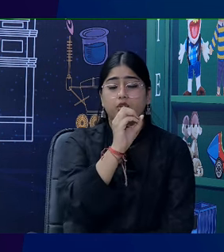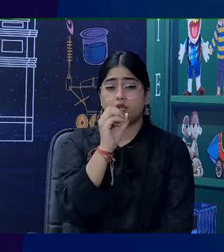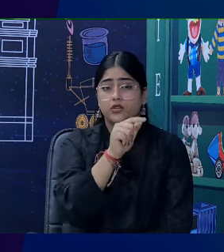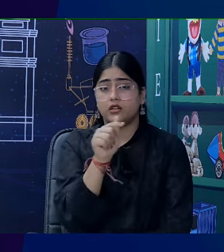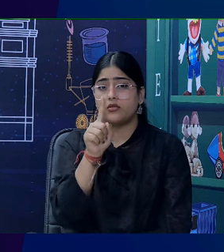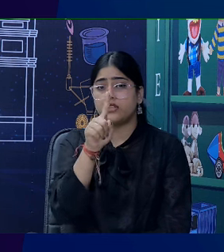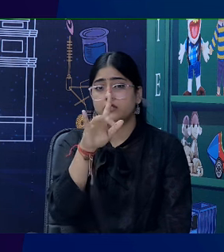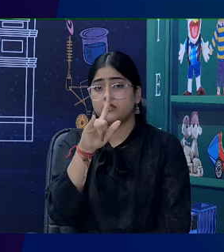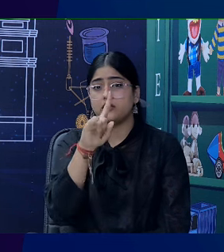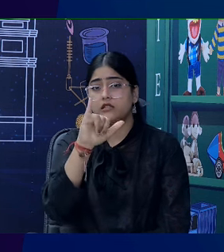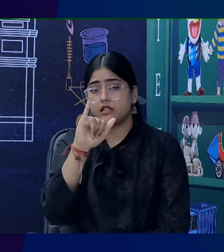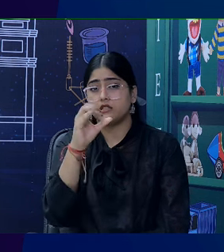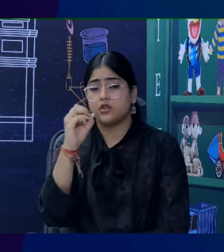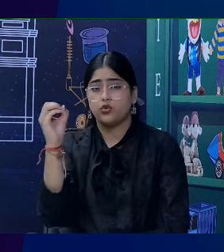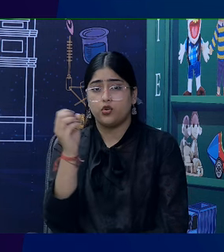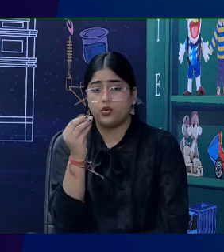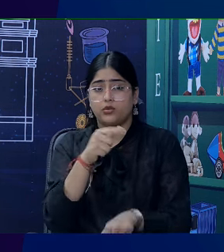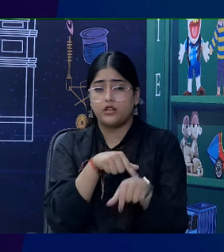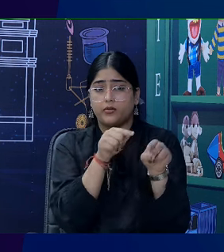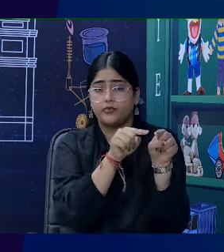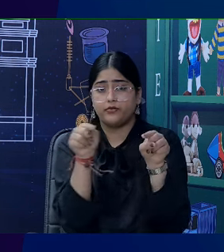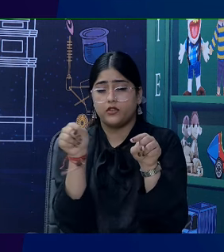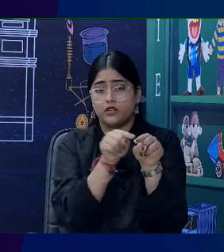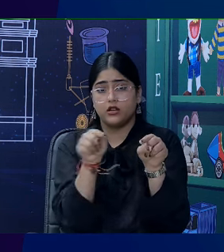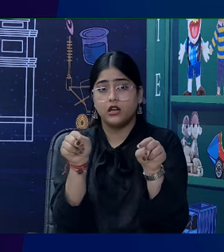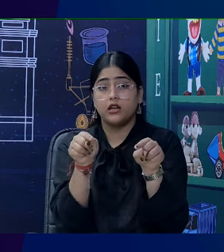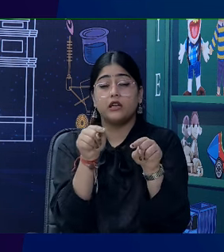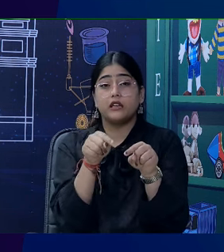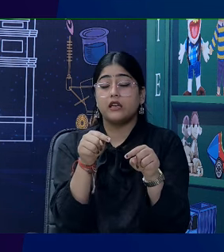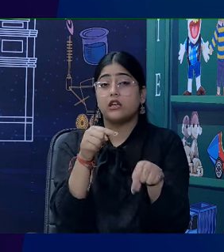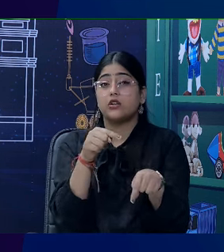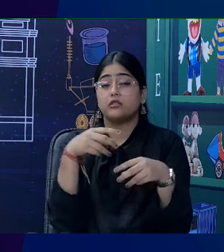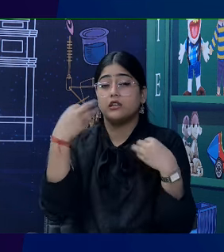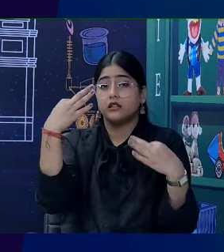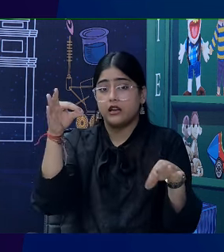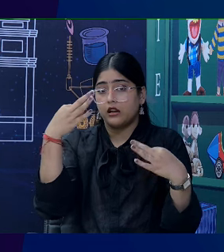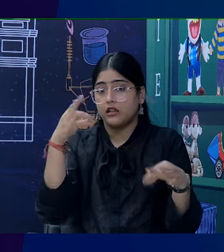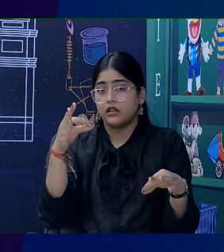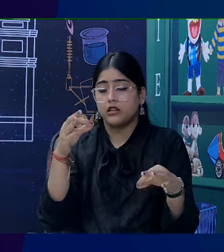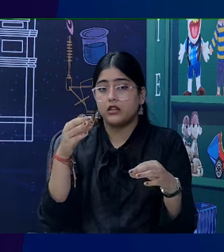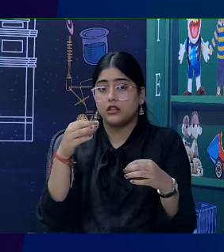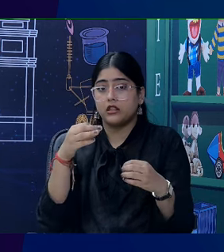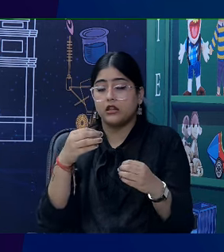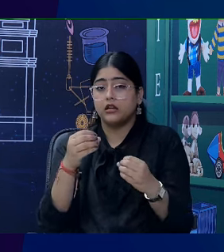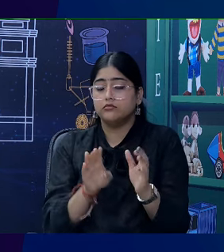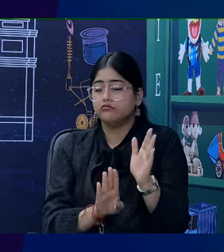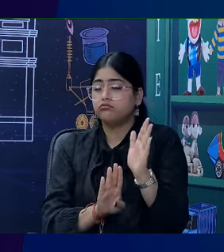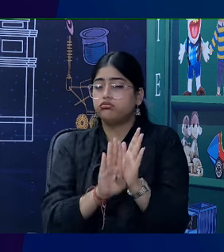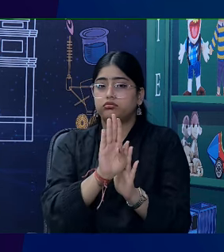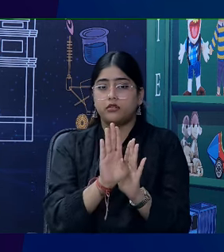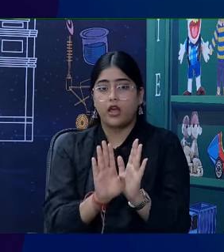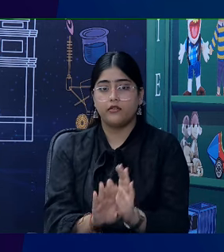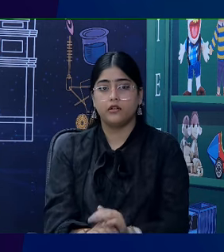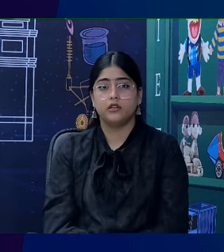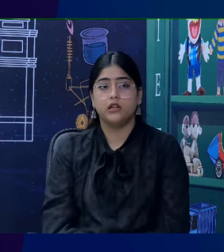भक्ति आंदोलन के प्रसार के बाद कथक जो था एक विशिष्ट नृत्य शैली के रूप में उभर कर आने लगा